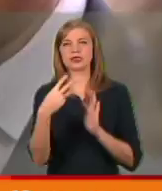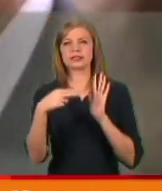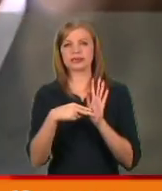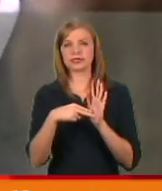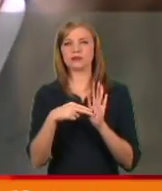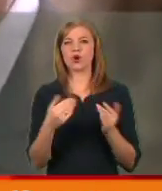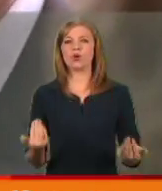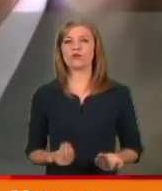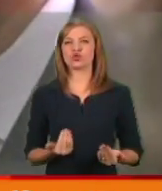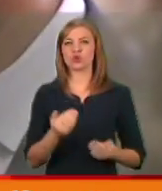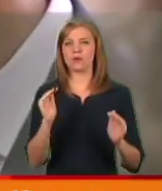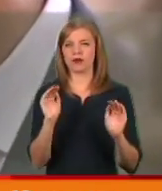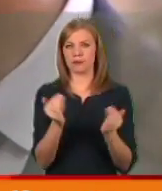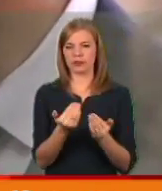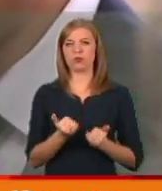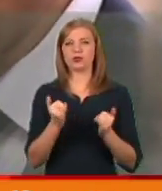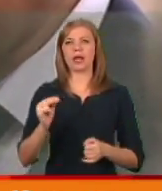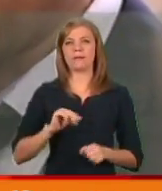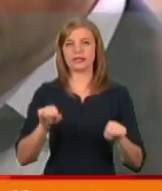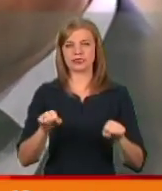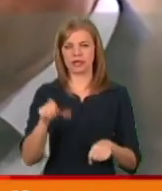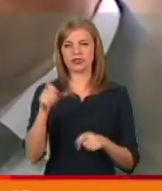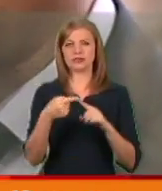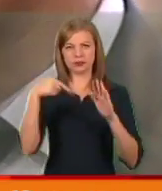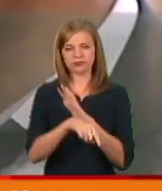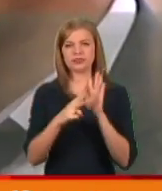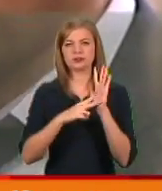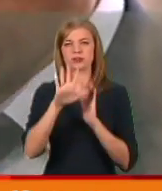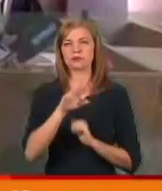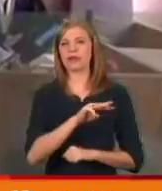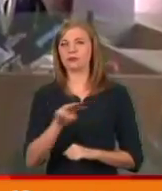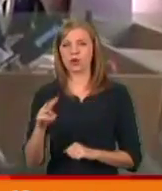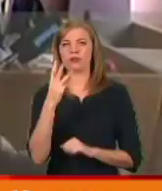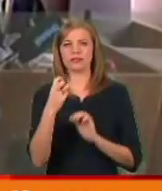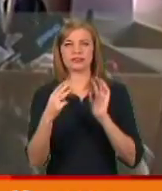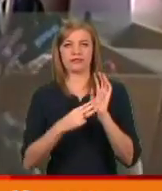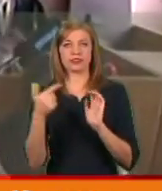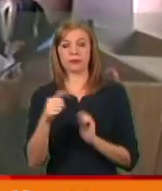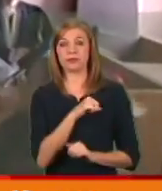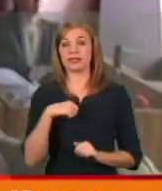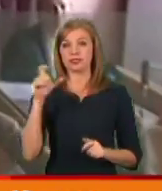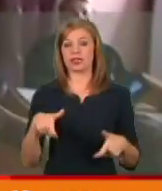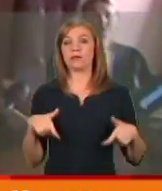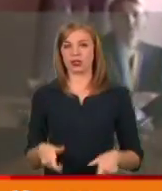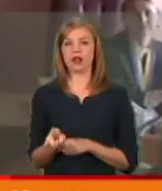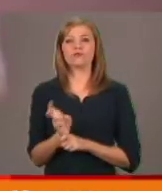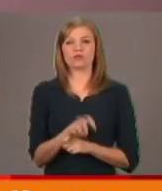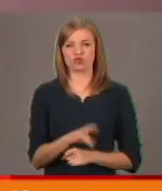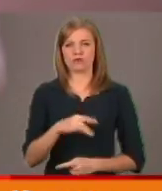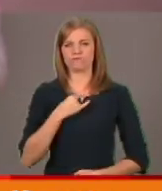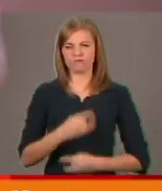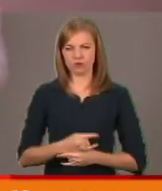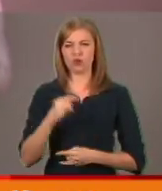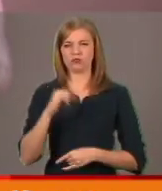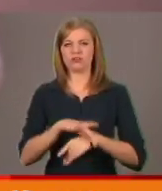прожиткових мінімумів для працездатних осіб, що складає 75 мільйонів 308 гривень. Сам генерал на суд прийшов у формі і